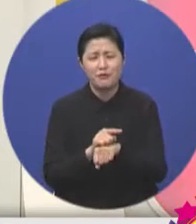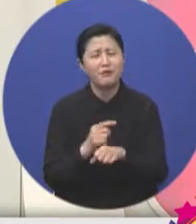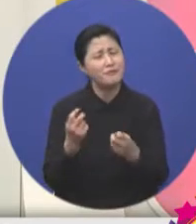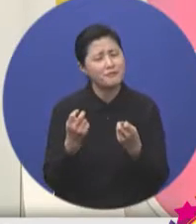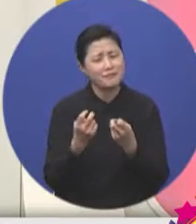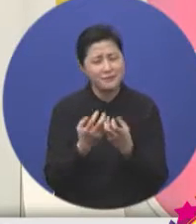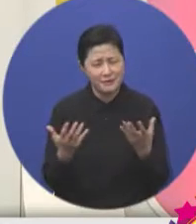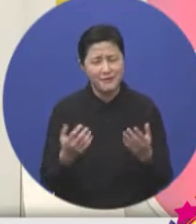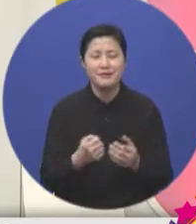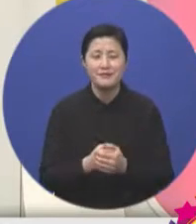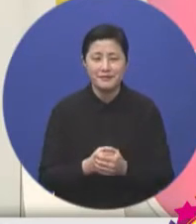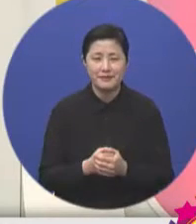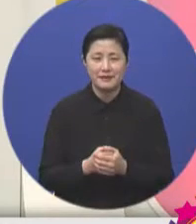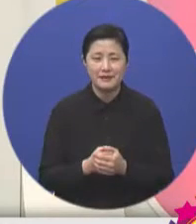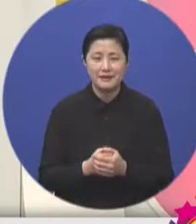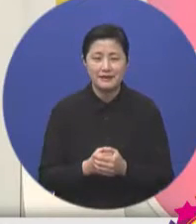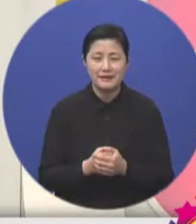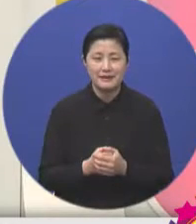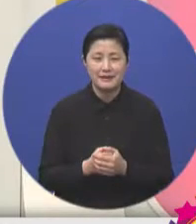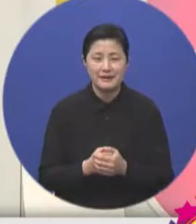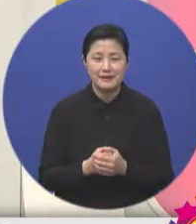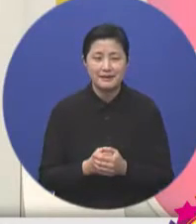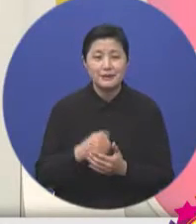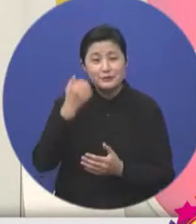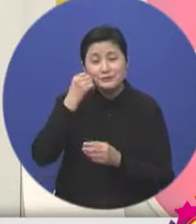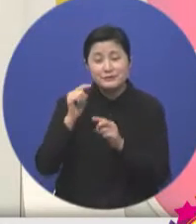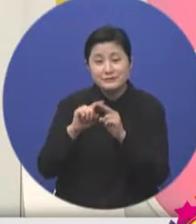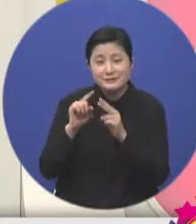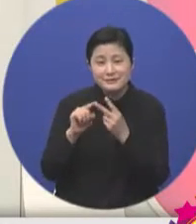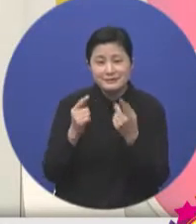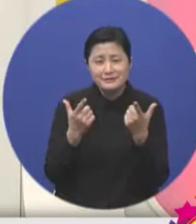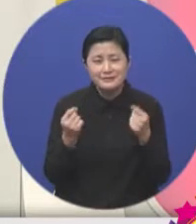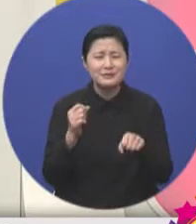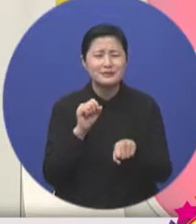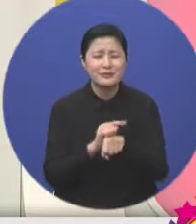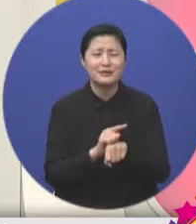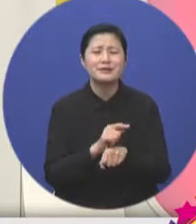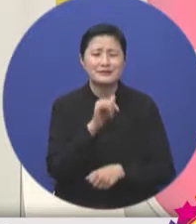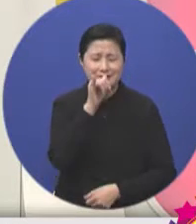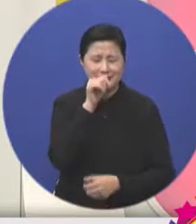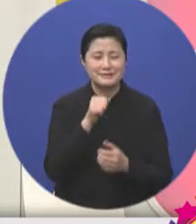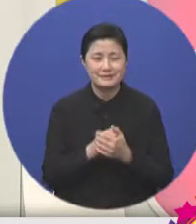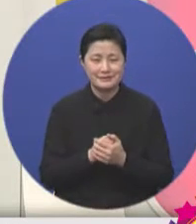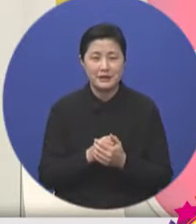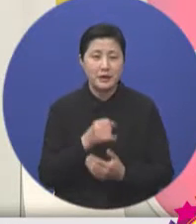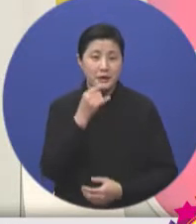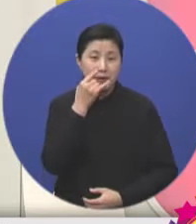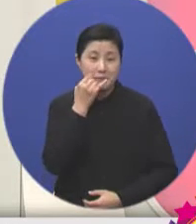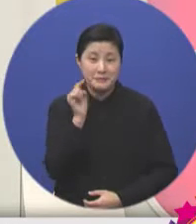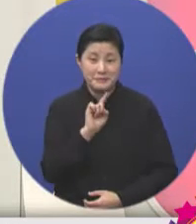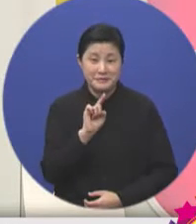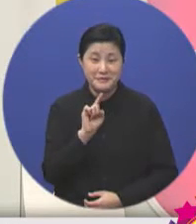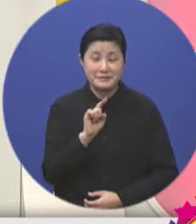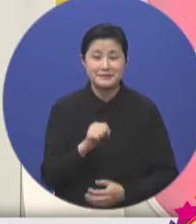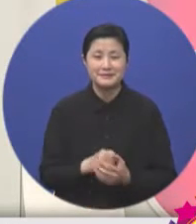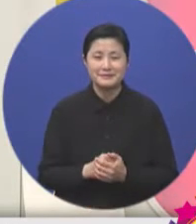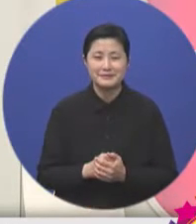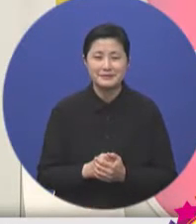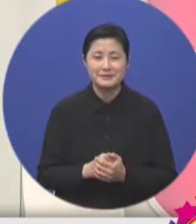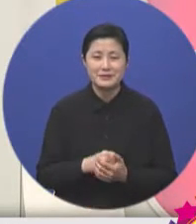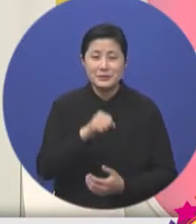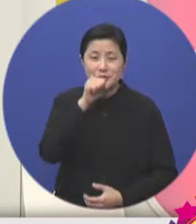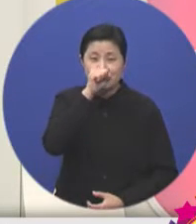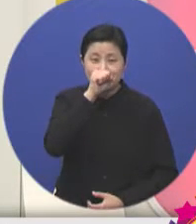성격이요? 이렇게. 나는 애교가 없어. 아마 아니, 누구나 다 성격이지, 뭐. 우리 성격? 어머님께서는 아마 굉장히 이렇게